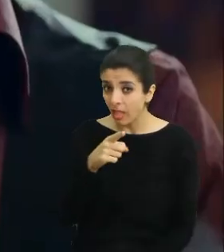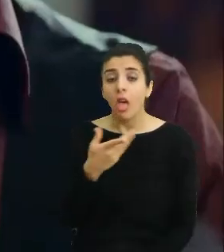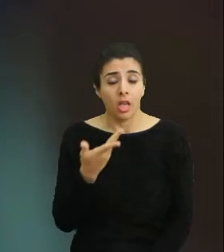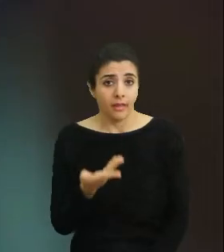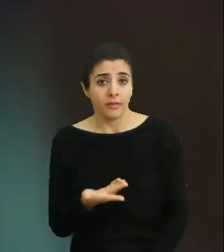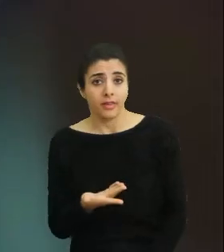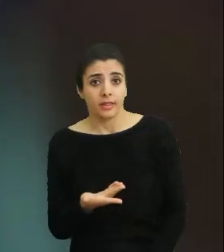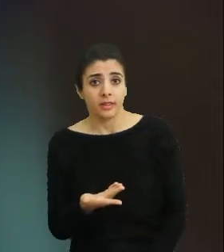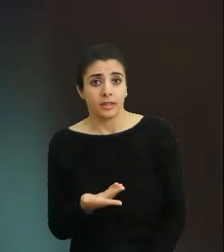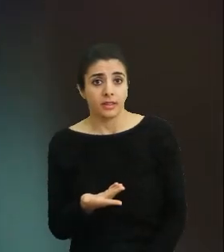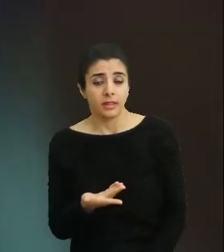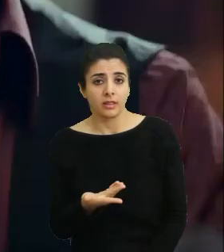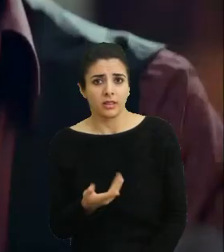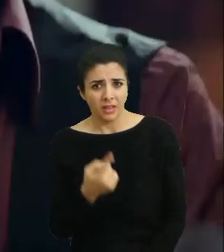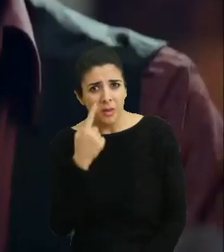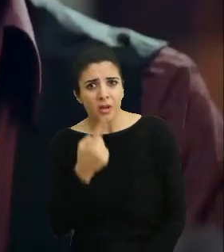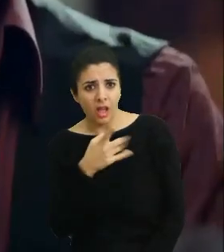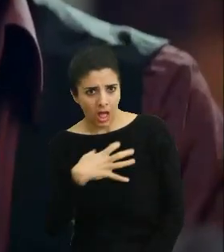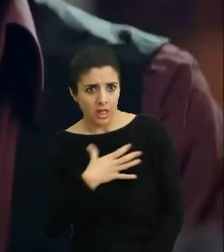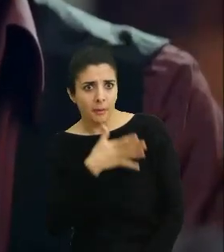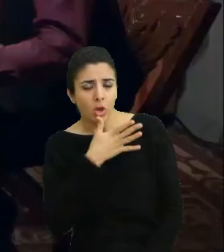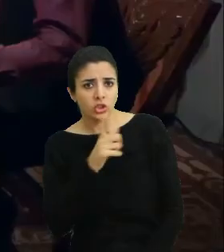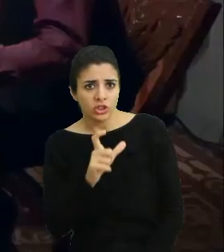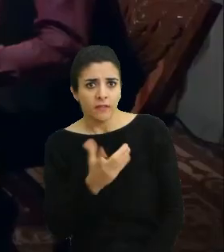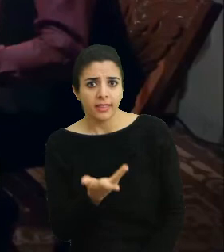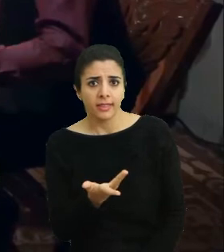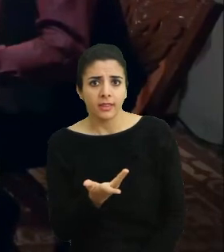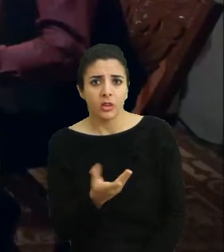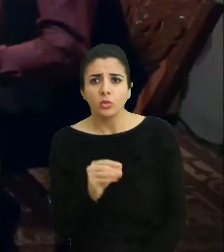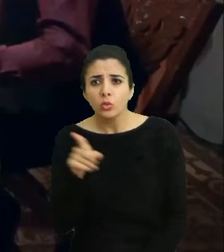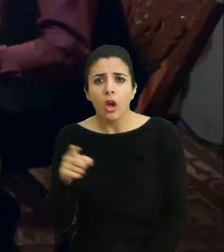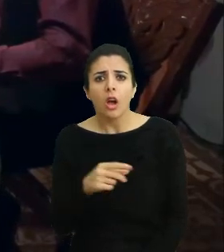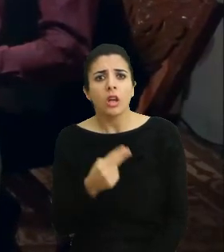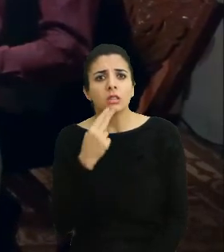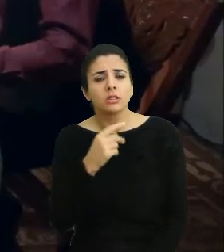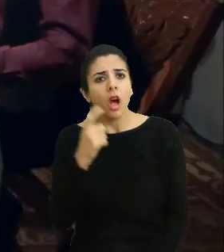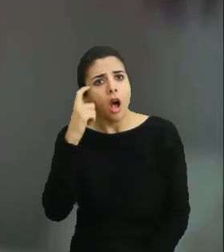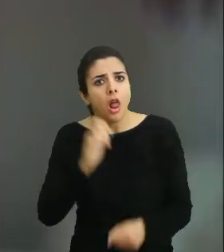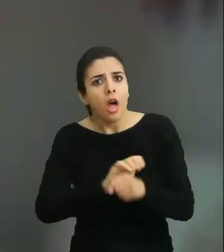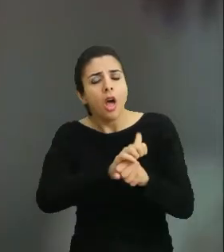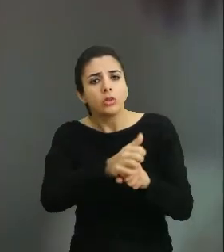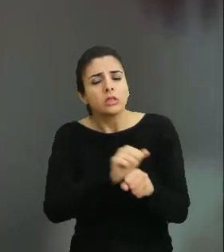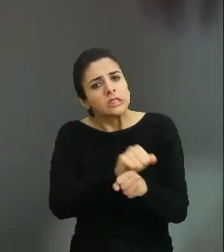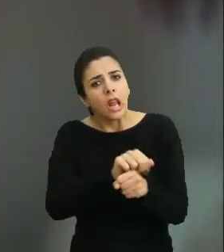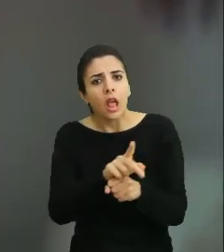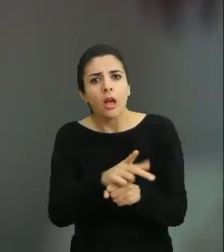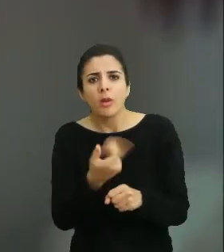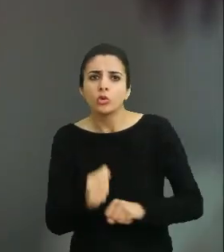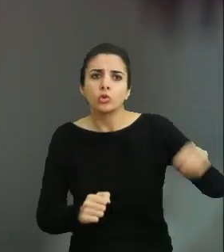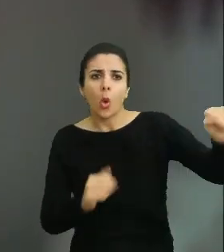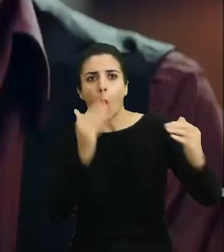He. Bak sen bile bilirsin hocam. O çocuk kızın aklını çeldi. Komünist